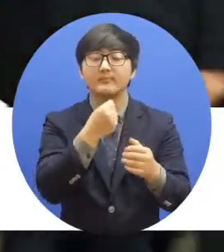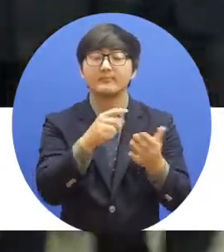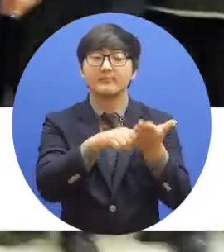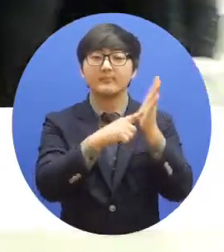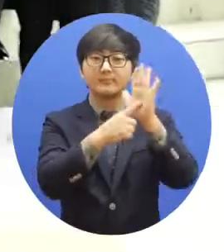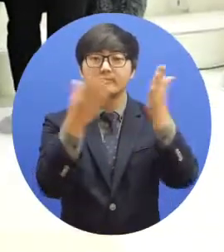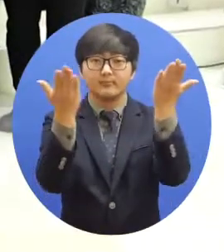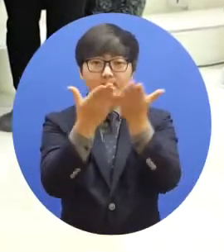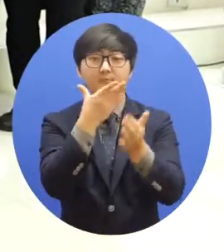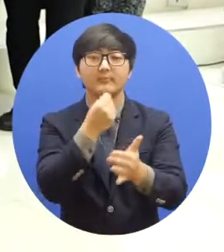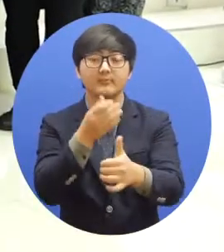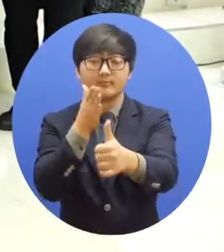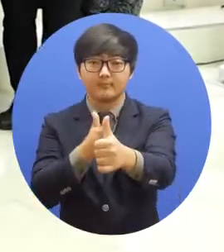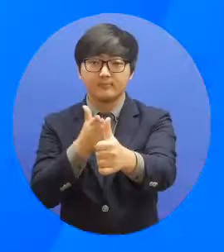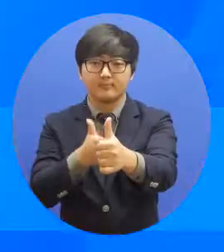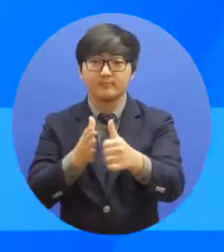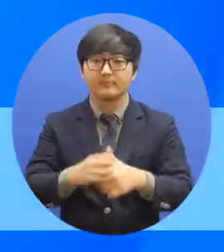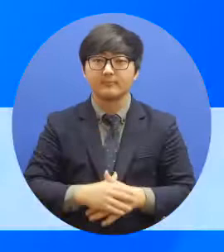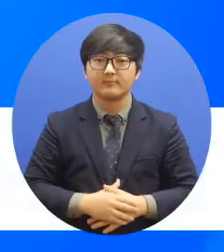복지를 당부했습니다.